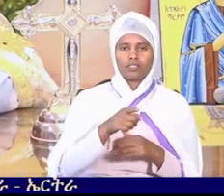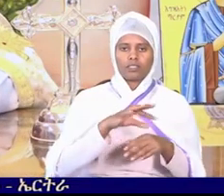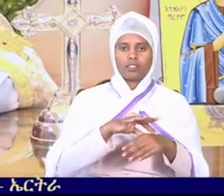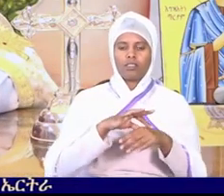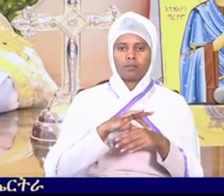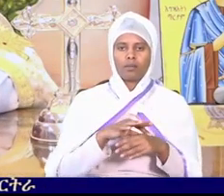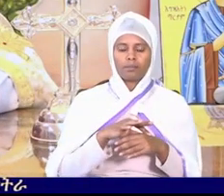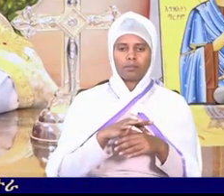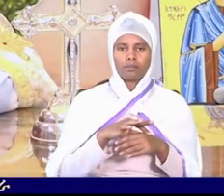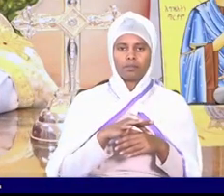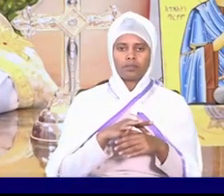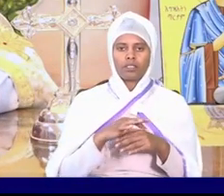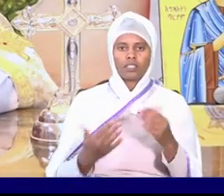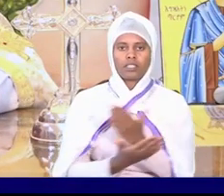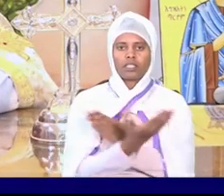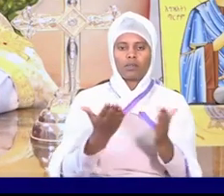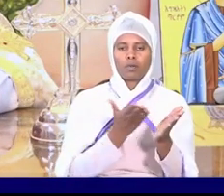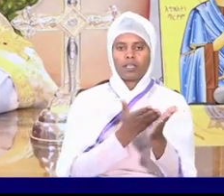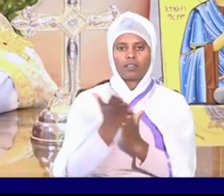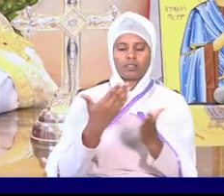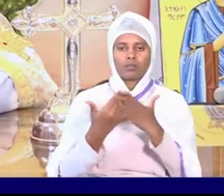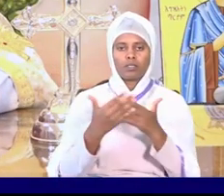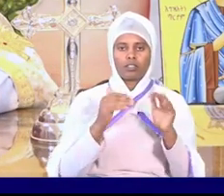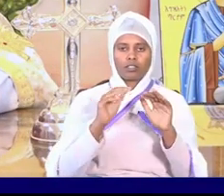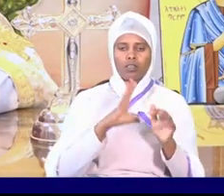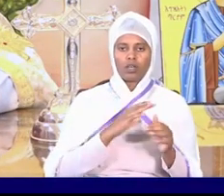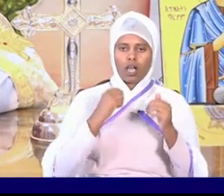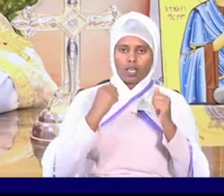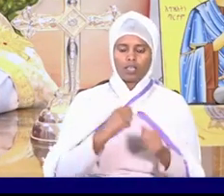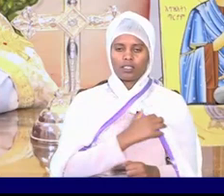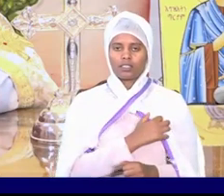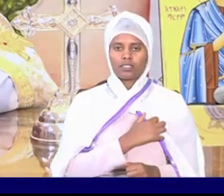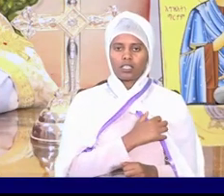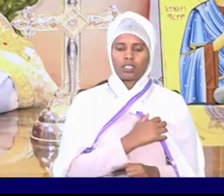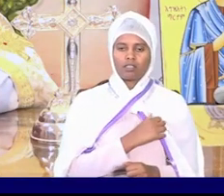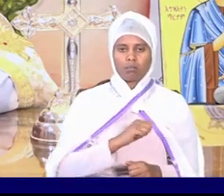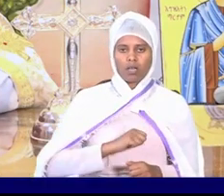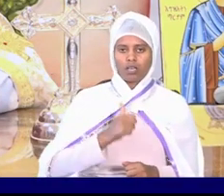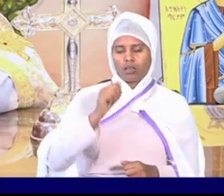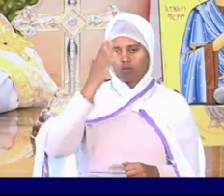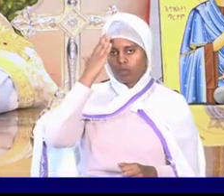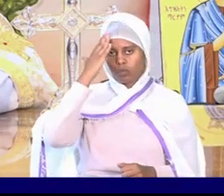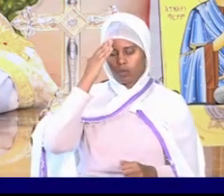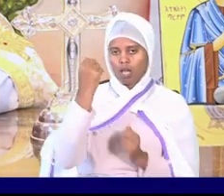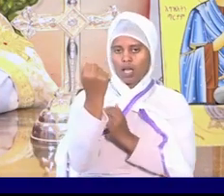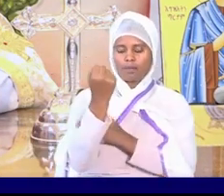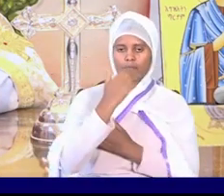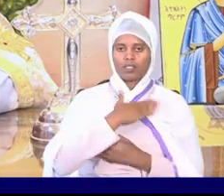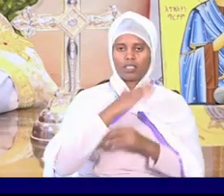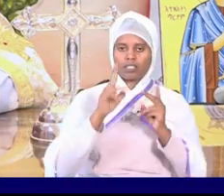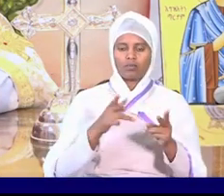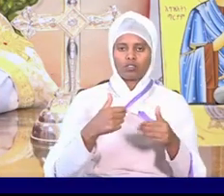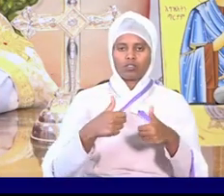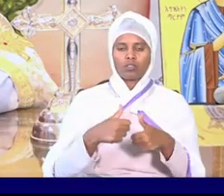ابتي ازي حمام كي اللابع قبر زلو حيال تعري ببو ميانا